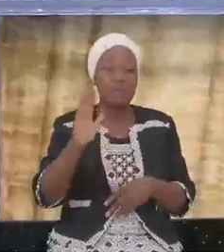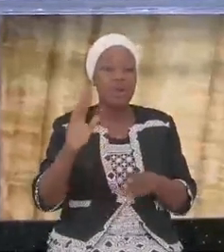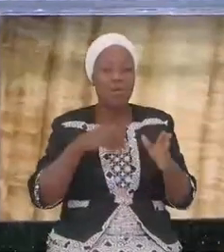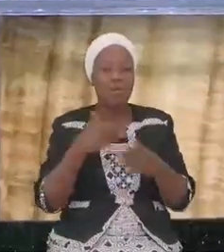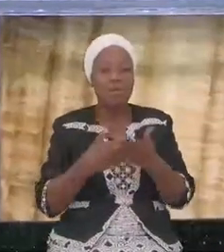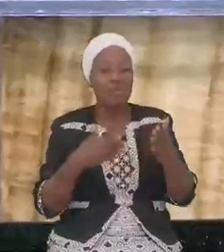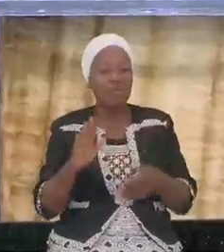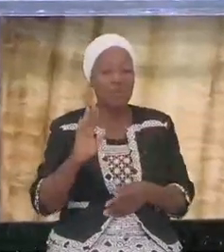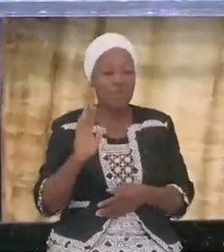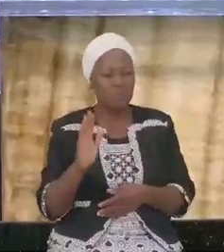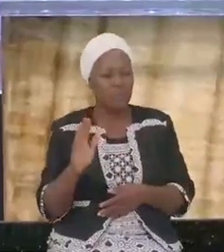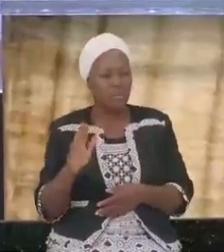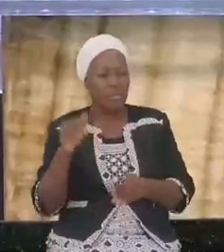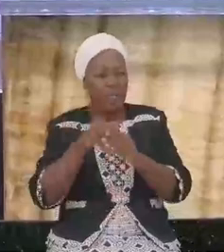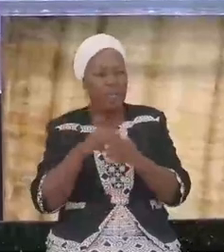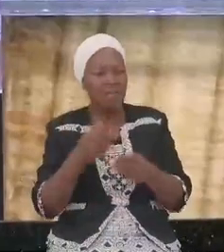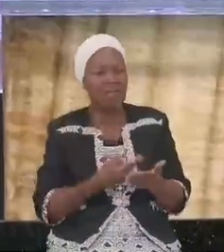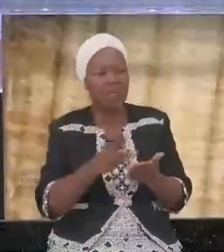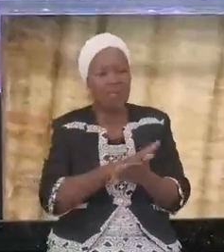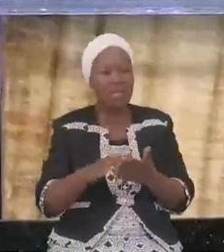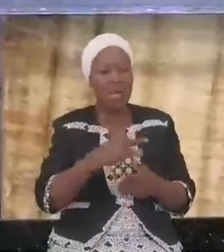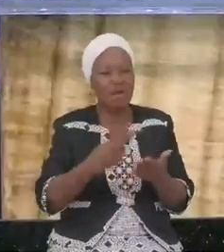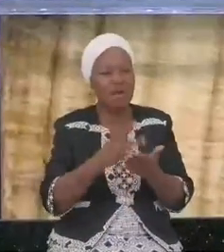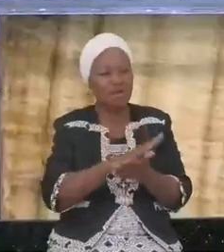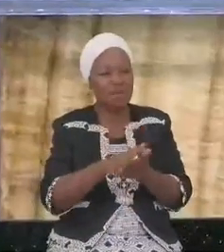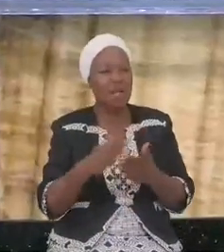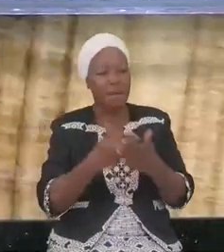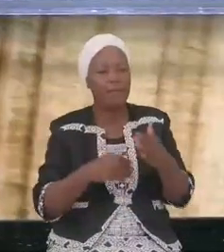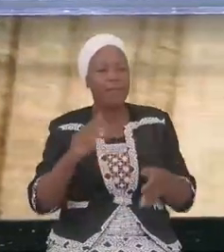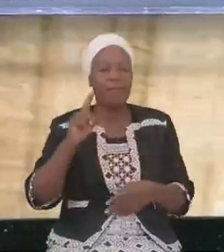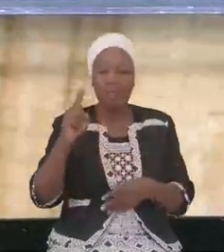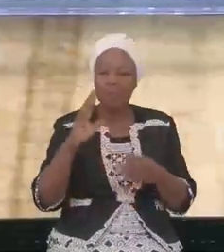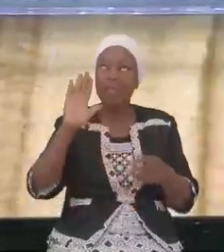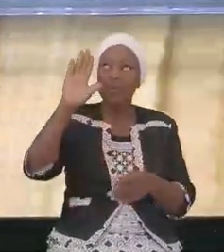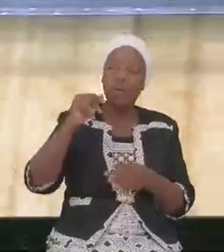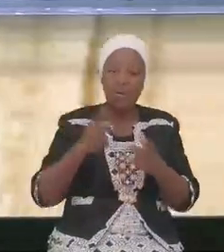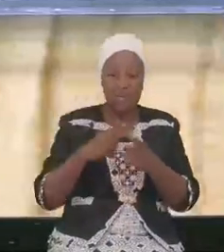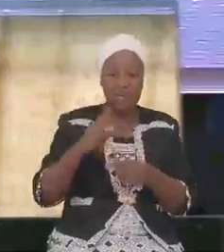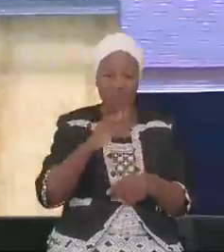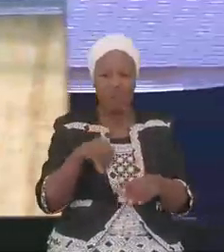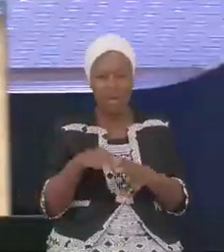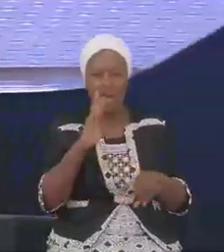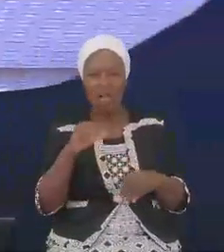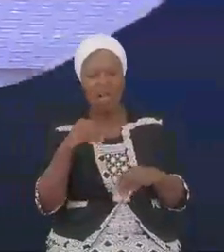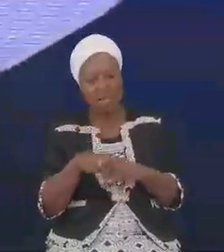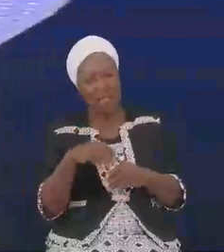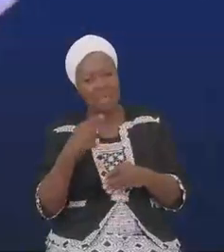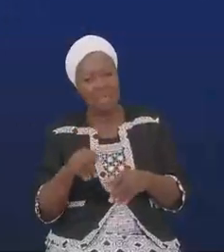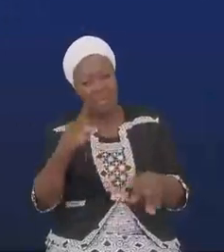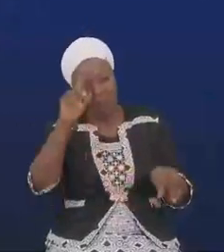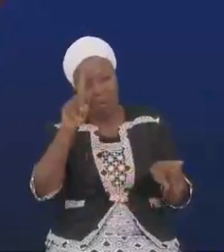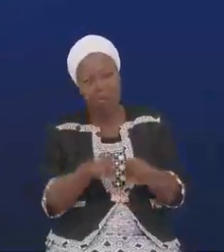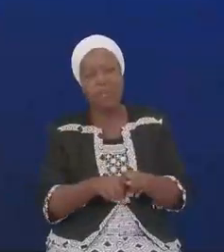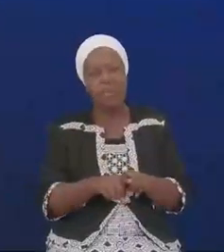Ouais, devant lui, vous êtes conscient. Si vous êtes dans une alliance, vous êtes dans une relation d'alliance avec le Seigneur, chaque fois vous êtes conscient devant